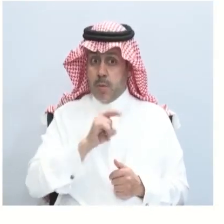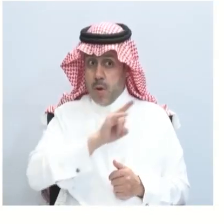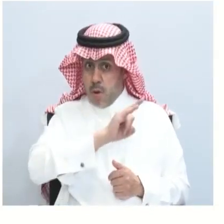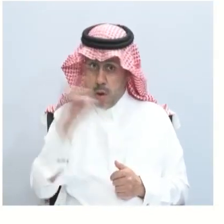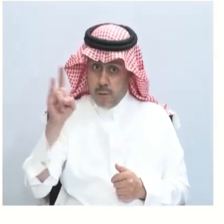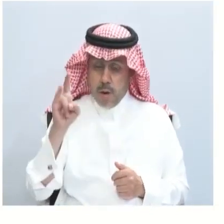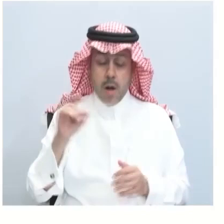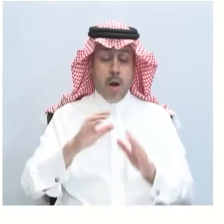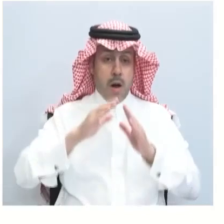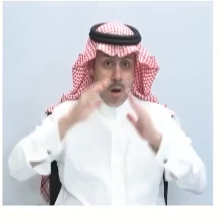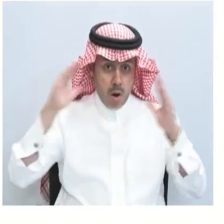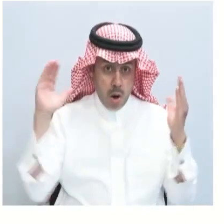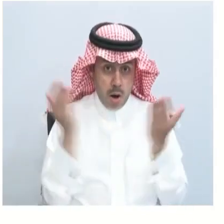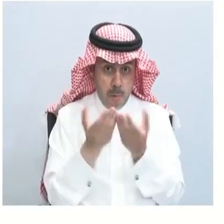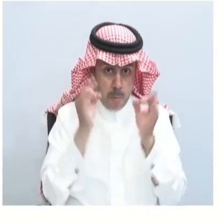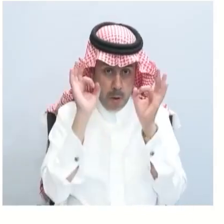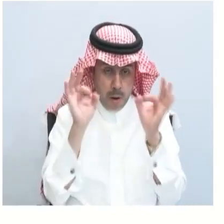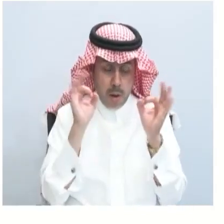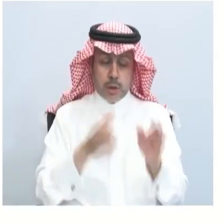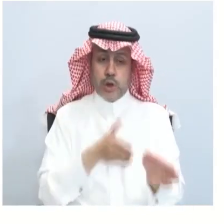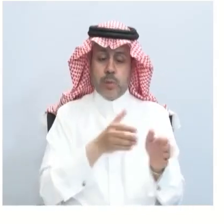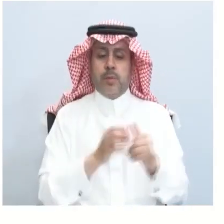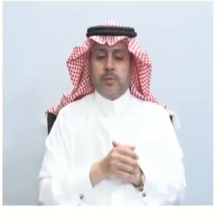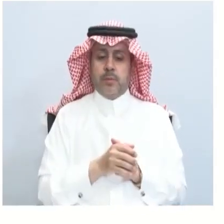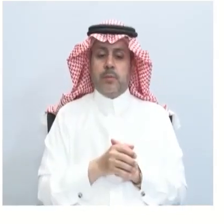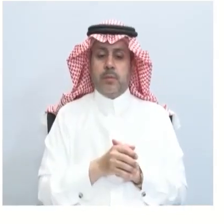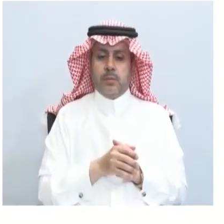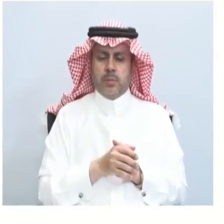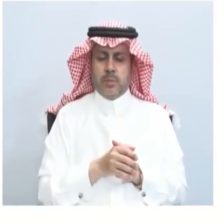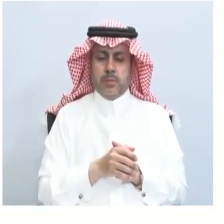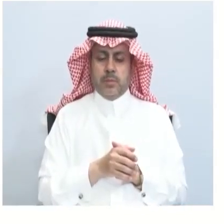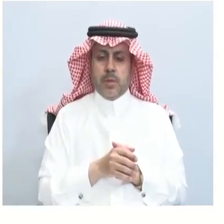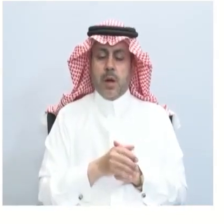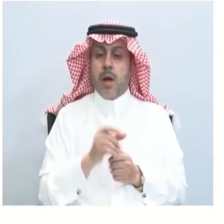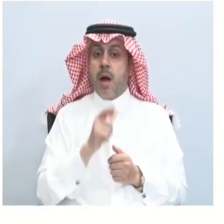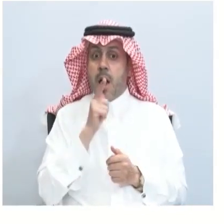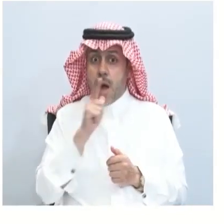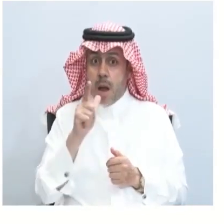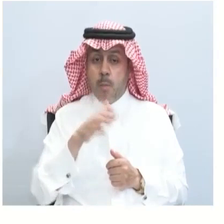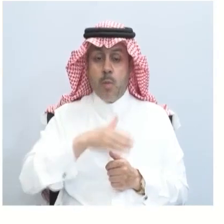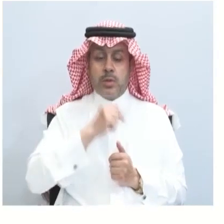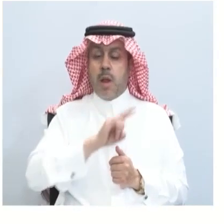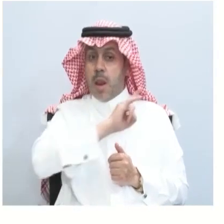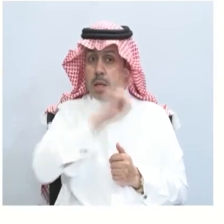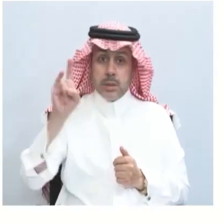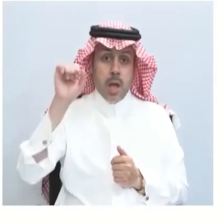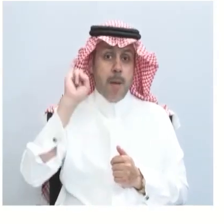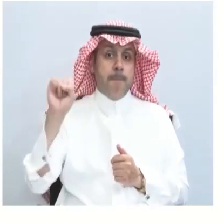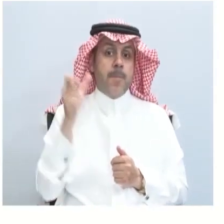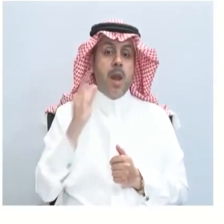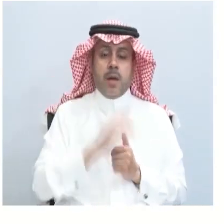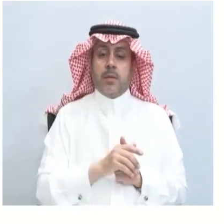ذكرناه كمال الاتباع اين ذكرناه في حديث ماذا احسنتم قبل قليل قلنا ليس منا عليه الصلاه والسلام